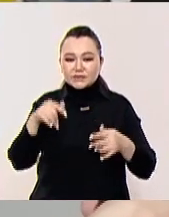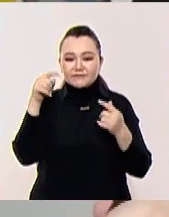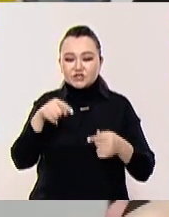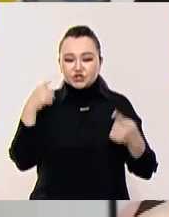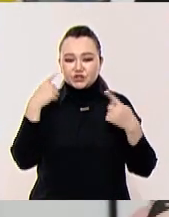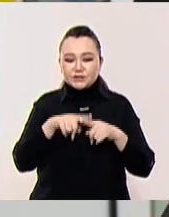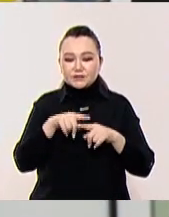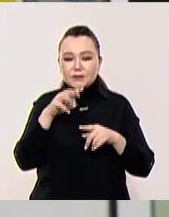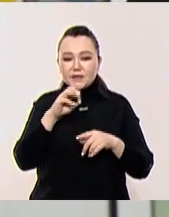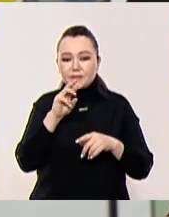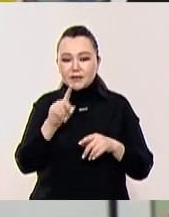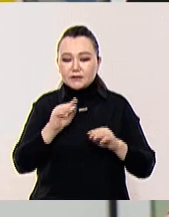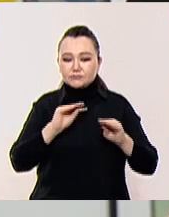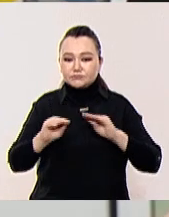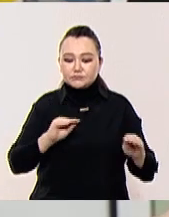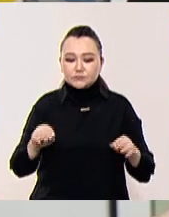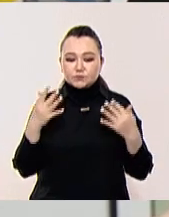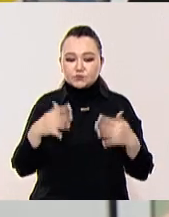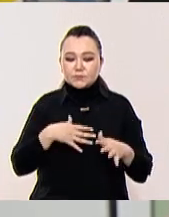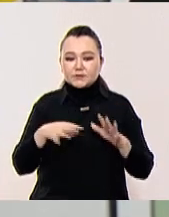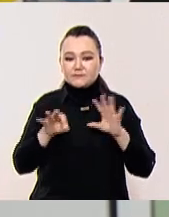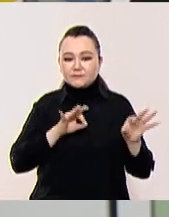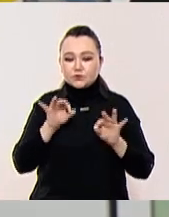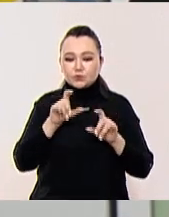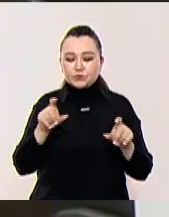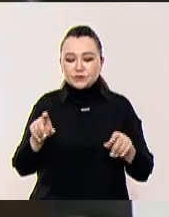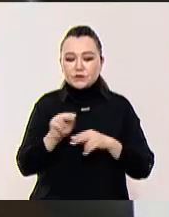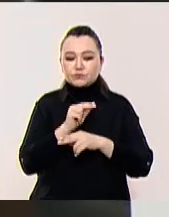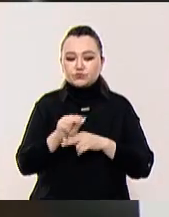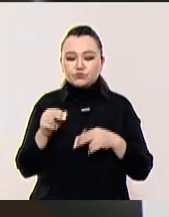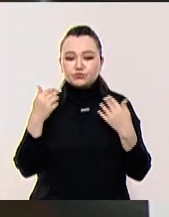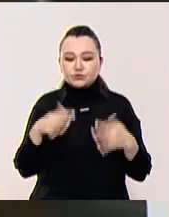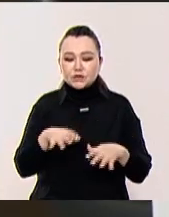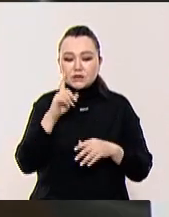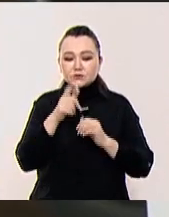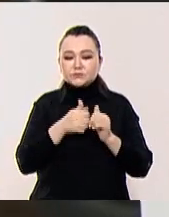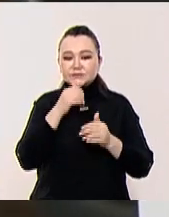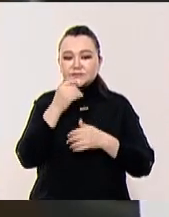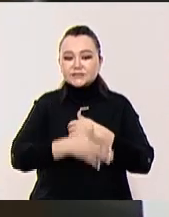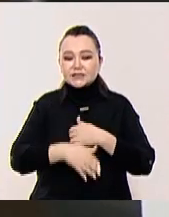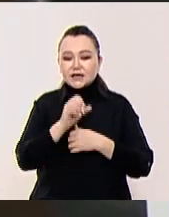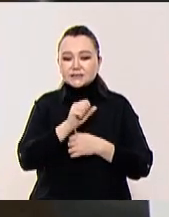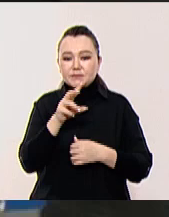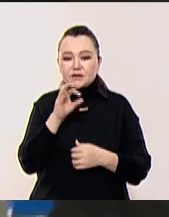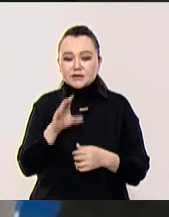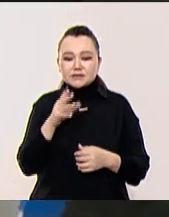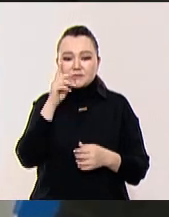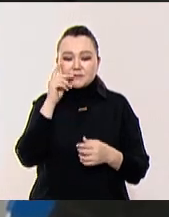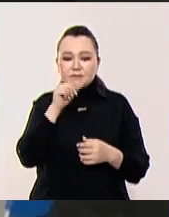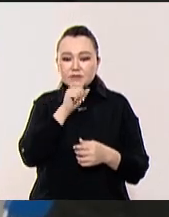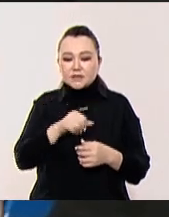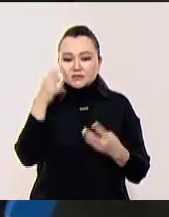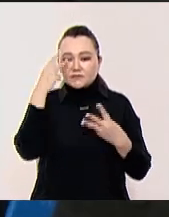оборудованием, мебелью. Но самое главное, значит, мы, значит, подобрали специалистов и их обучили. В аутизм-центрах «Асыл Мирас» благодаря современным